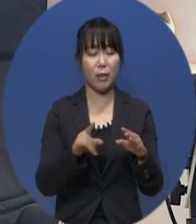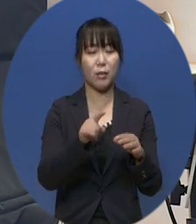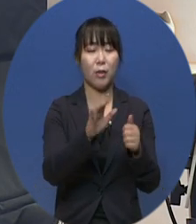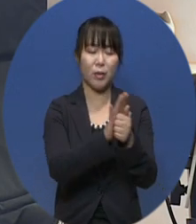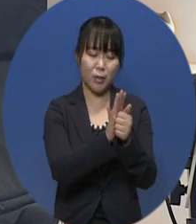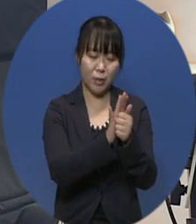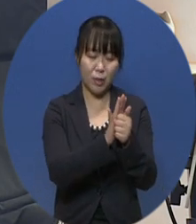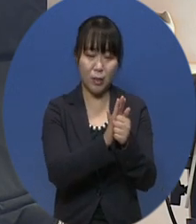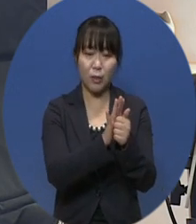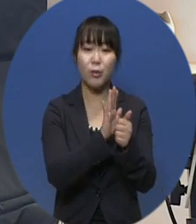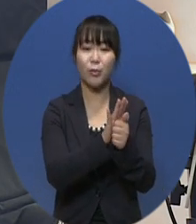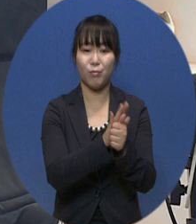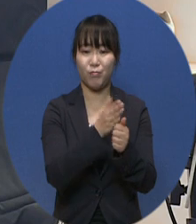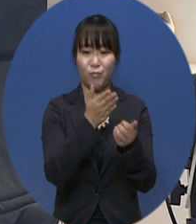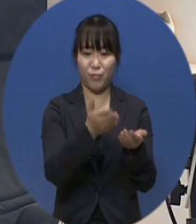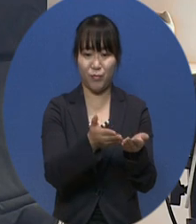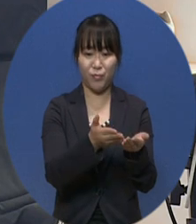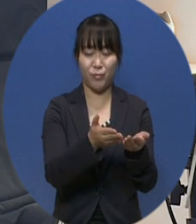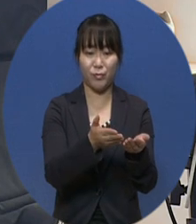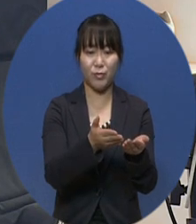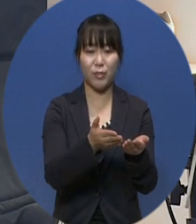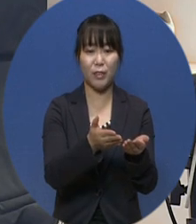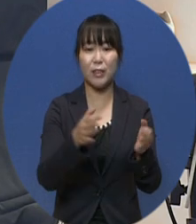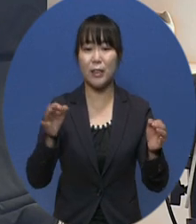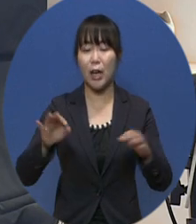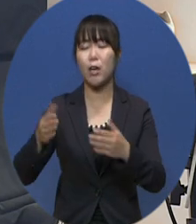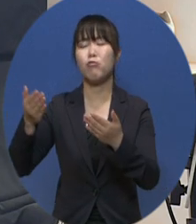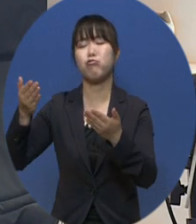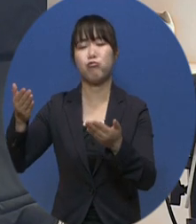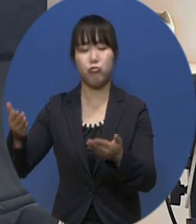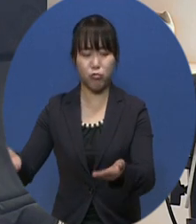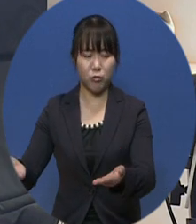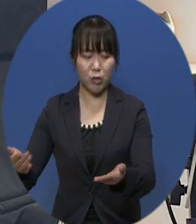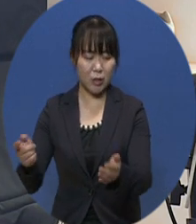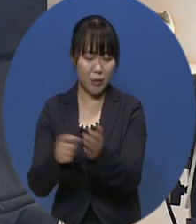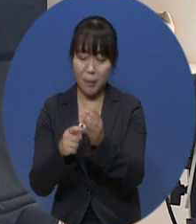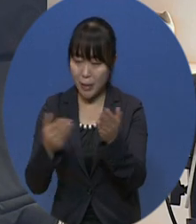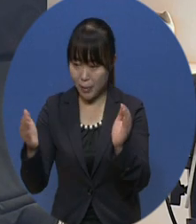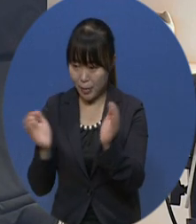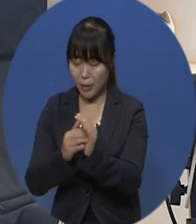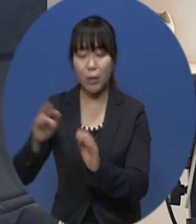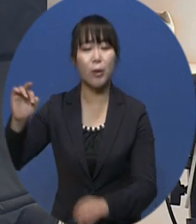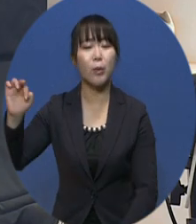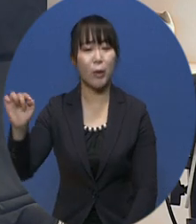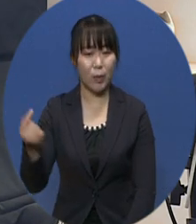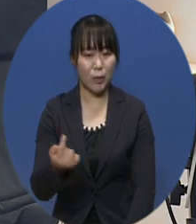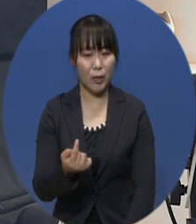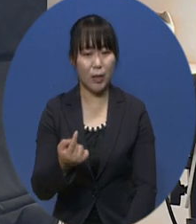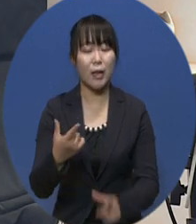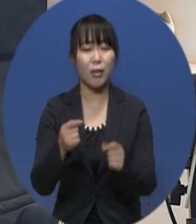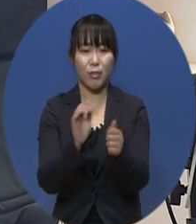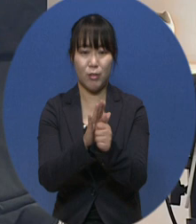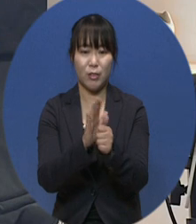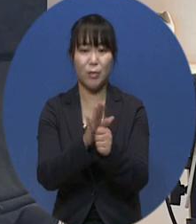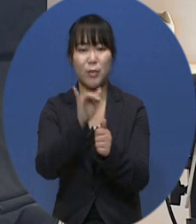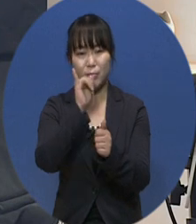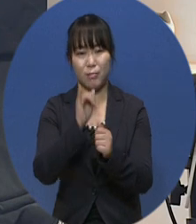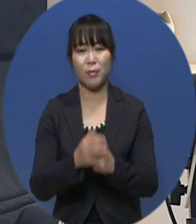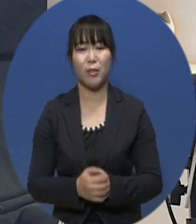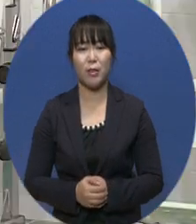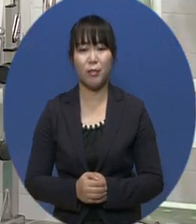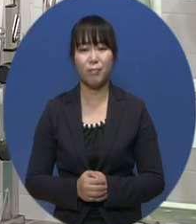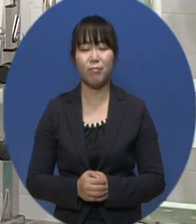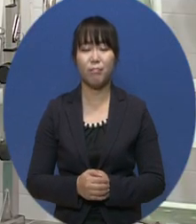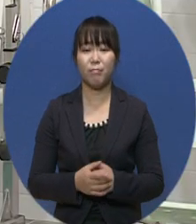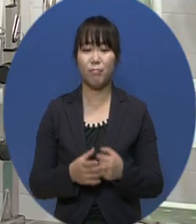자리를 잠깐 메워주는 거죠. 네. 메워주면 그분이 가서 잠깐 쉬든지 어떤 급한 일을 보고 다시 올 수 있게 그런 서비스도 저희가 하고 있습니다. 야,